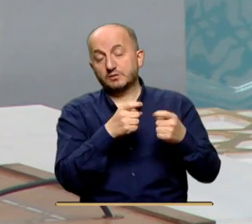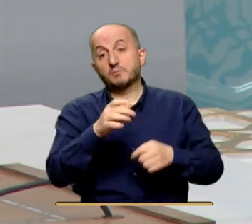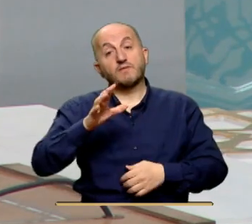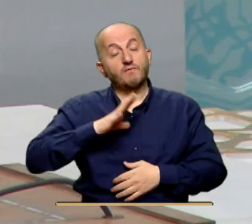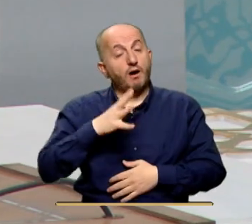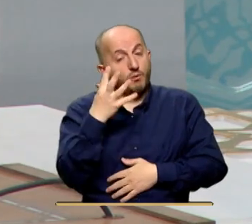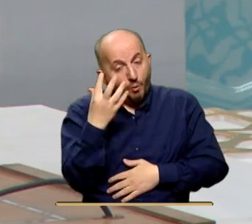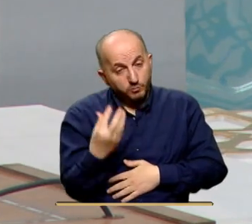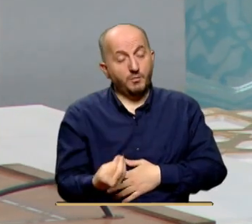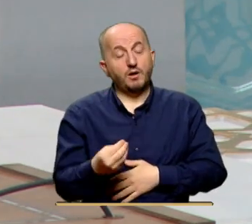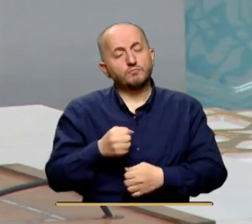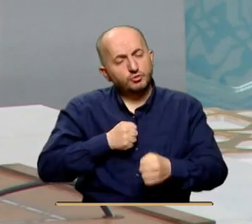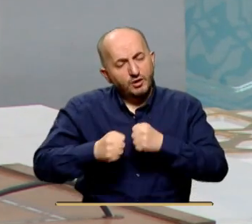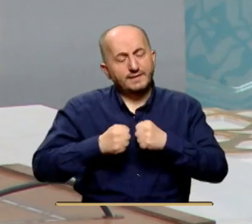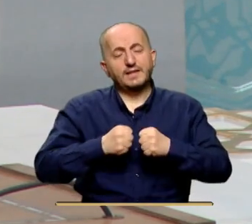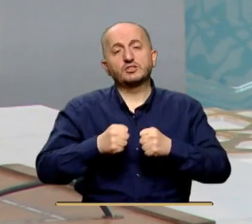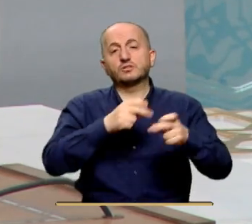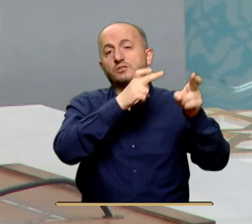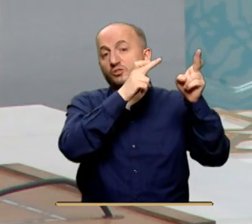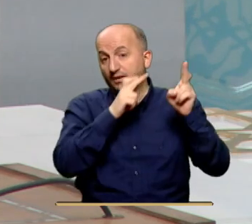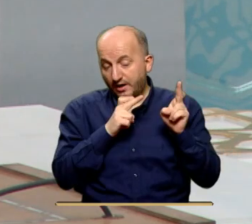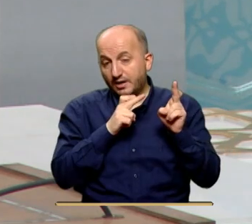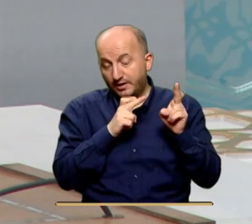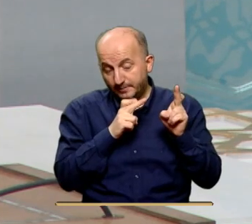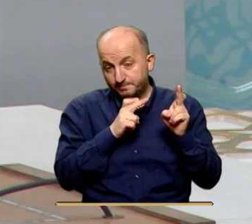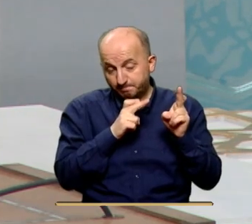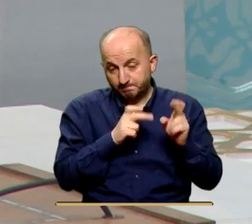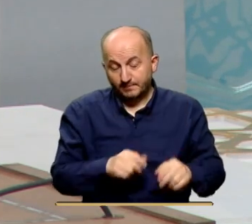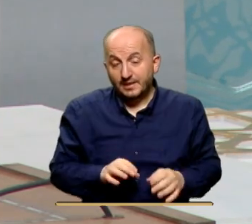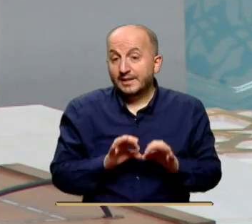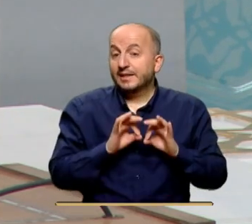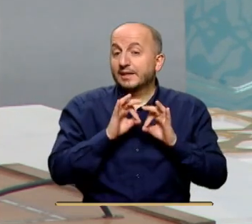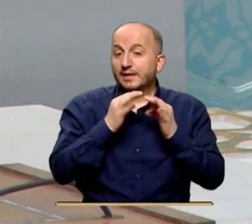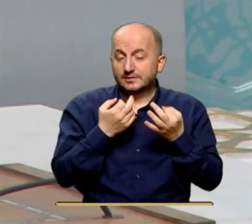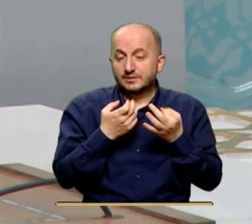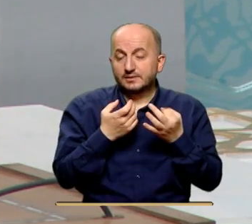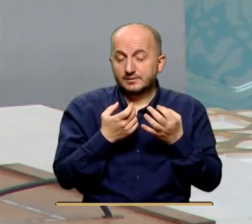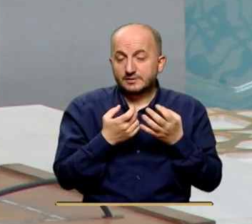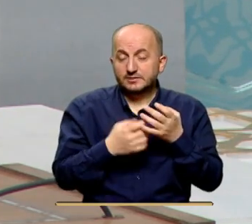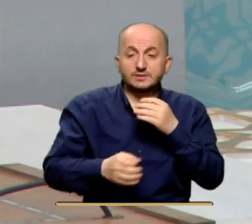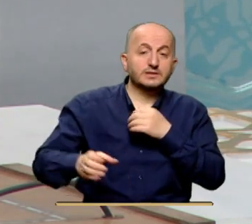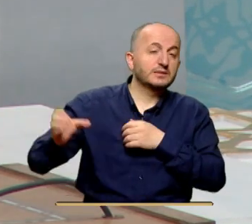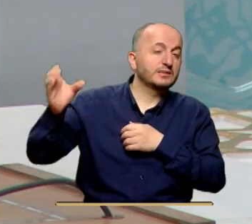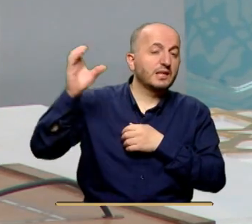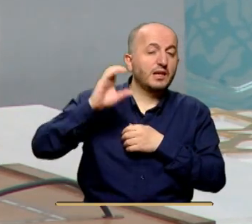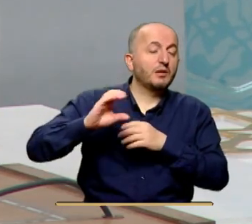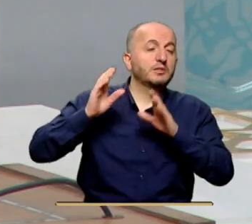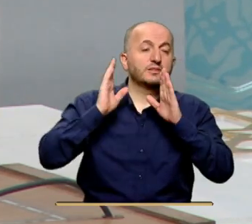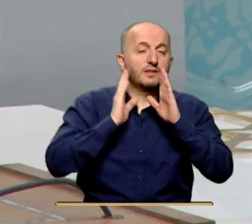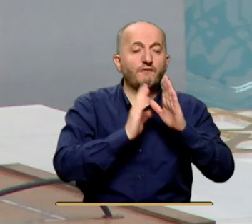varoluş mücadelesidir Çanakkale. Nasıl ki İslam'ın devamı